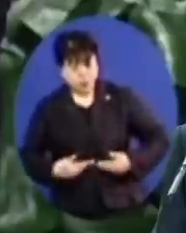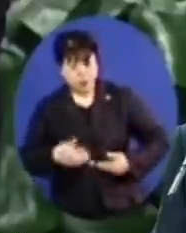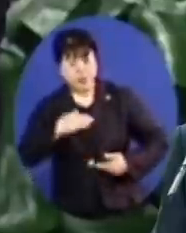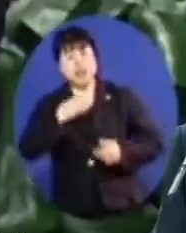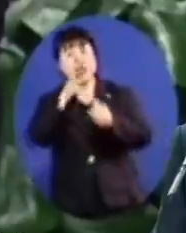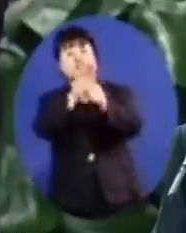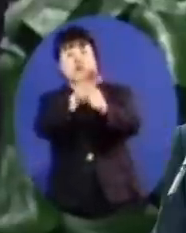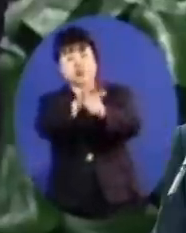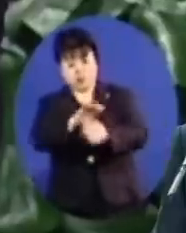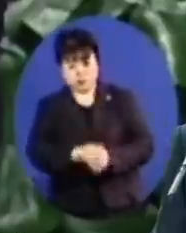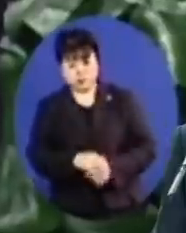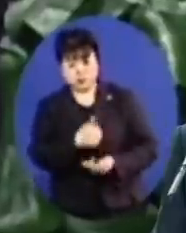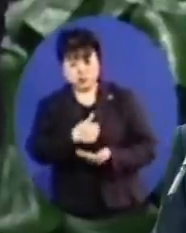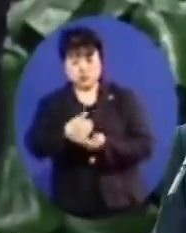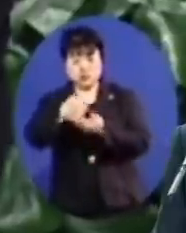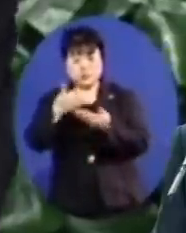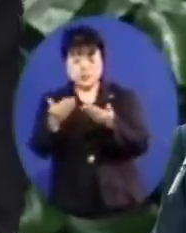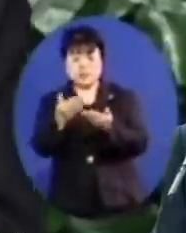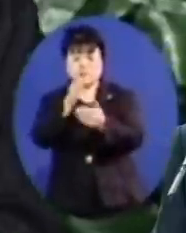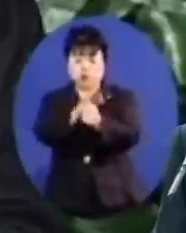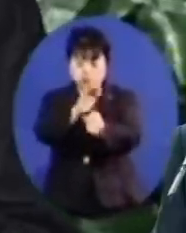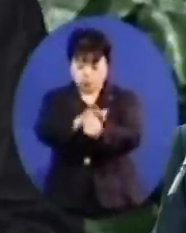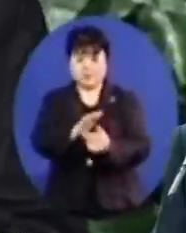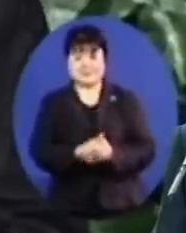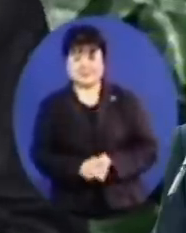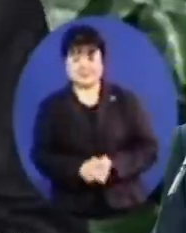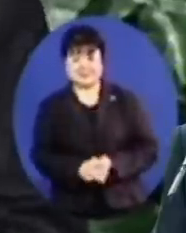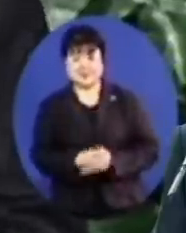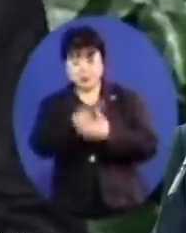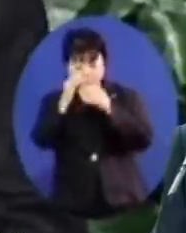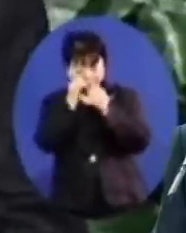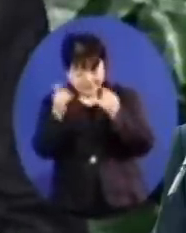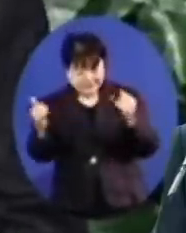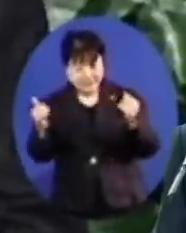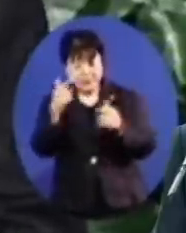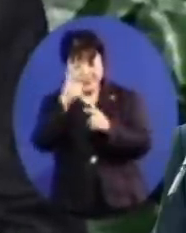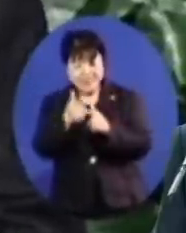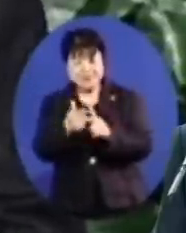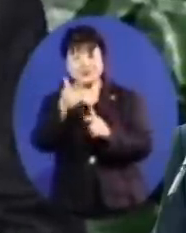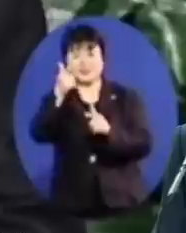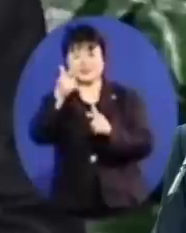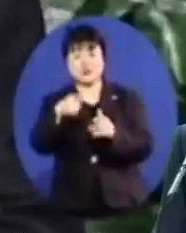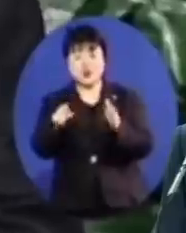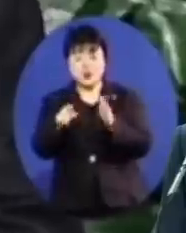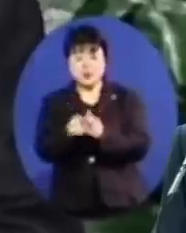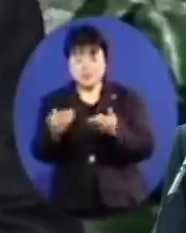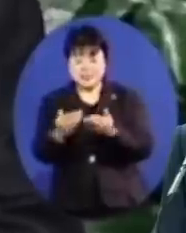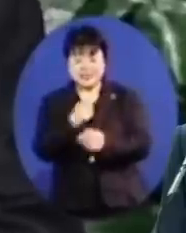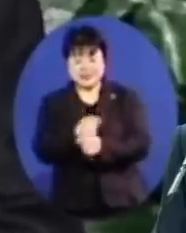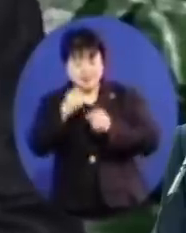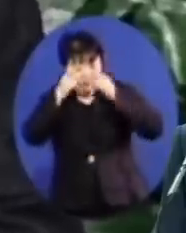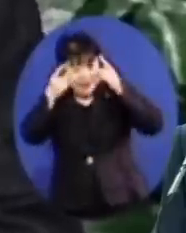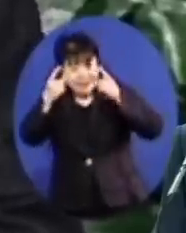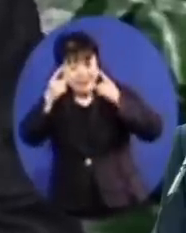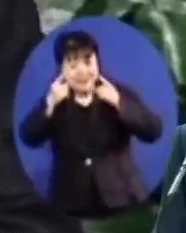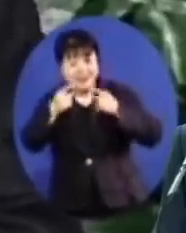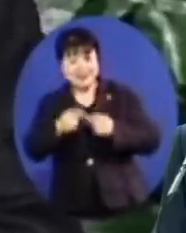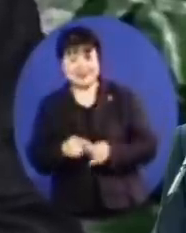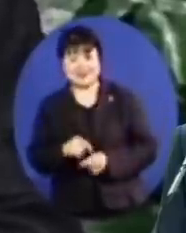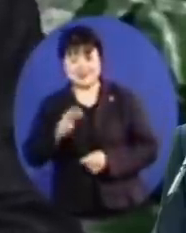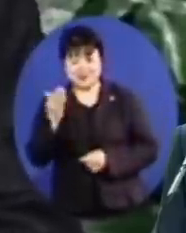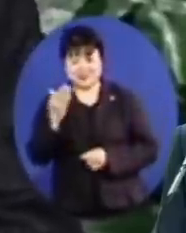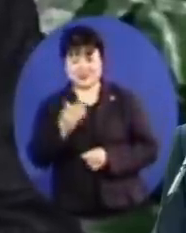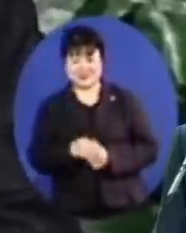팔로 주님의 일 안 하고는 안 되겠구나. 모든 사람들이 예수님을 위해서 일해야 되겠다는 심정이 들어오게